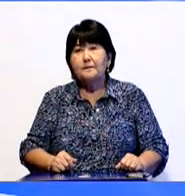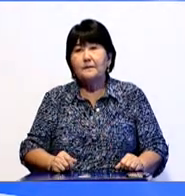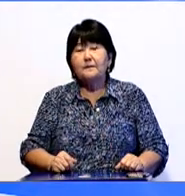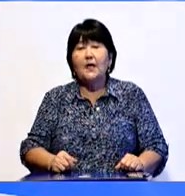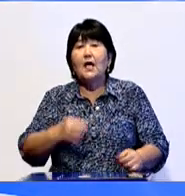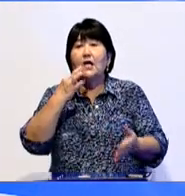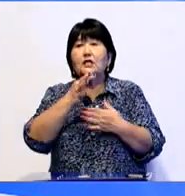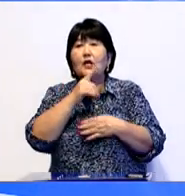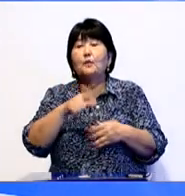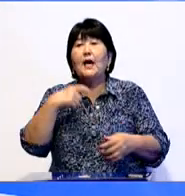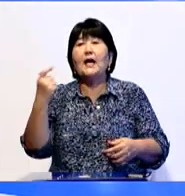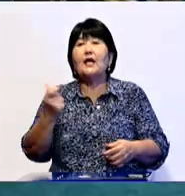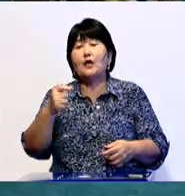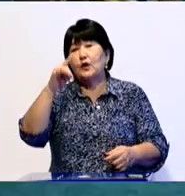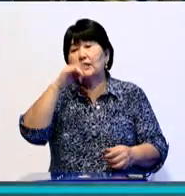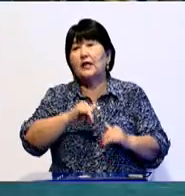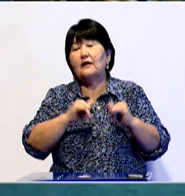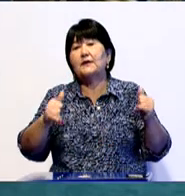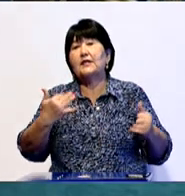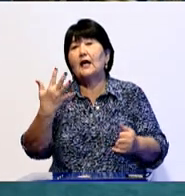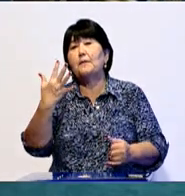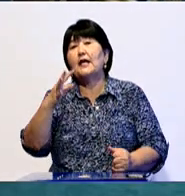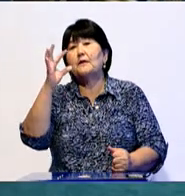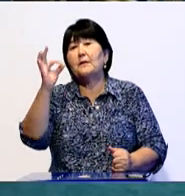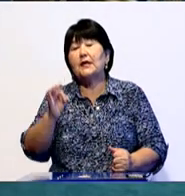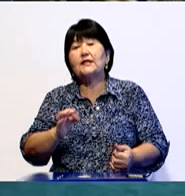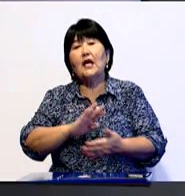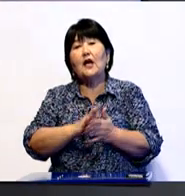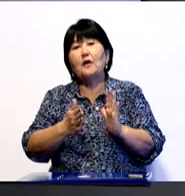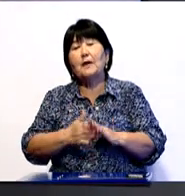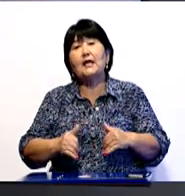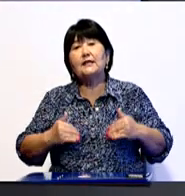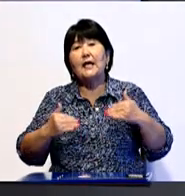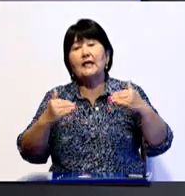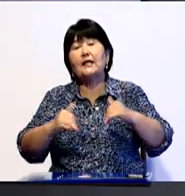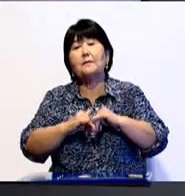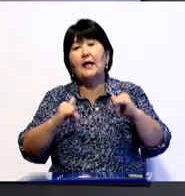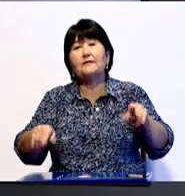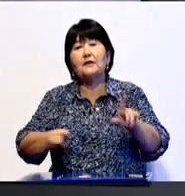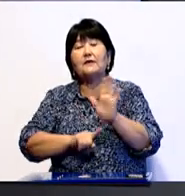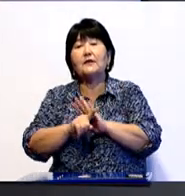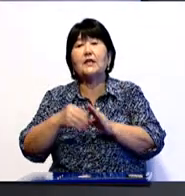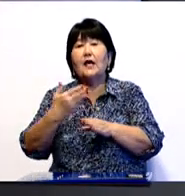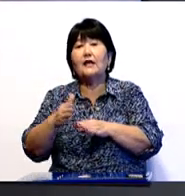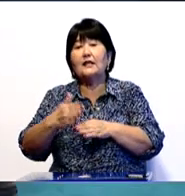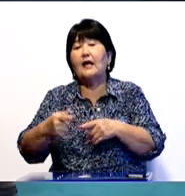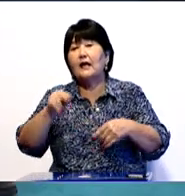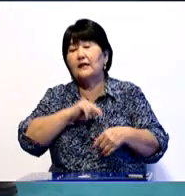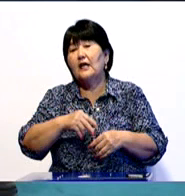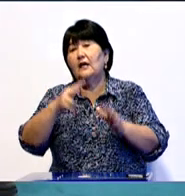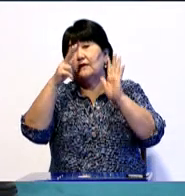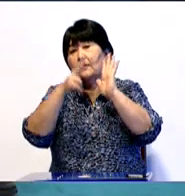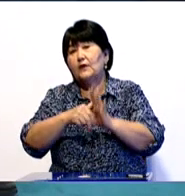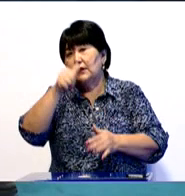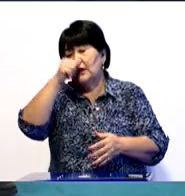За отчетный период экономика Казахстана выросла почти на 5%. Положительная динамика отмечается во всех ключевых отраслях. По итогам 8 месяцев